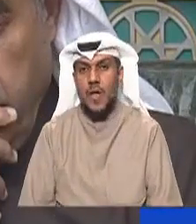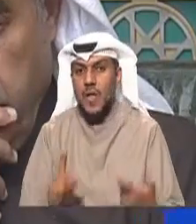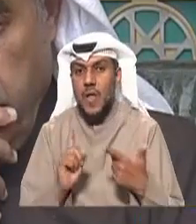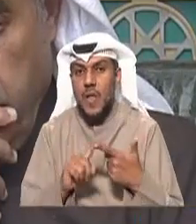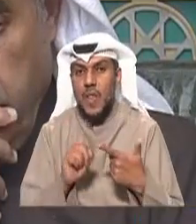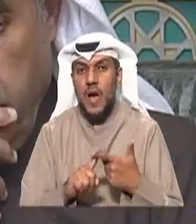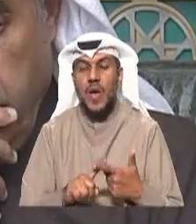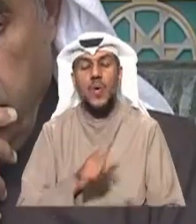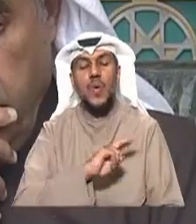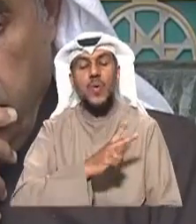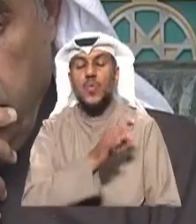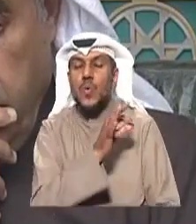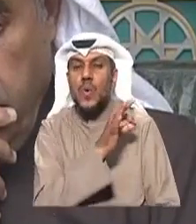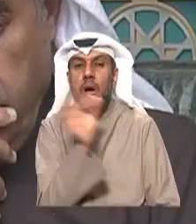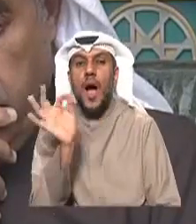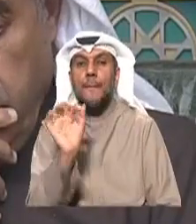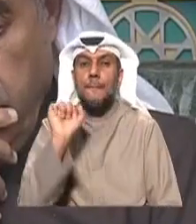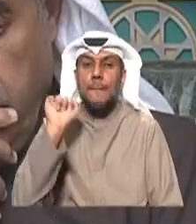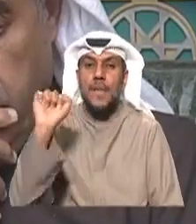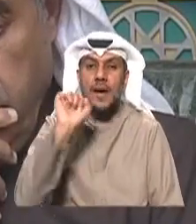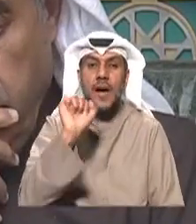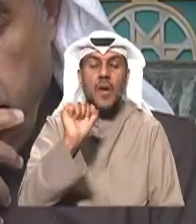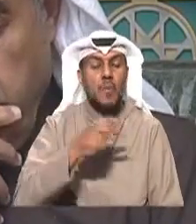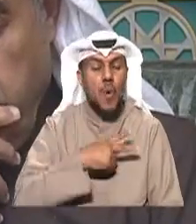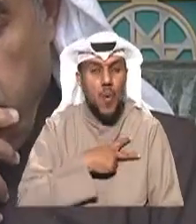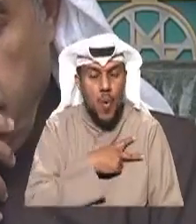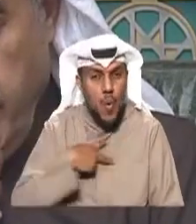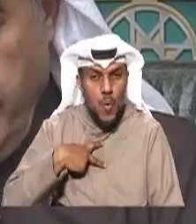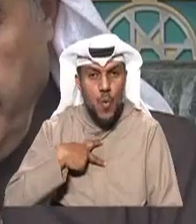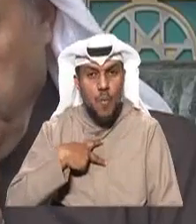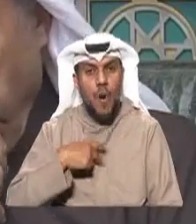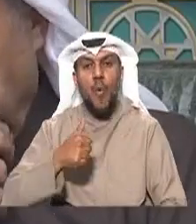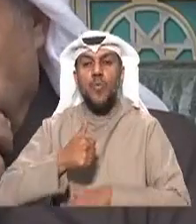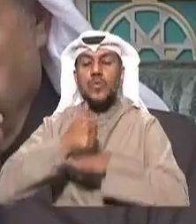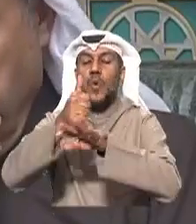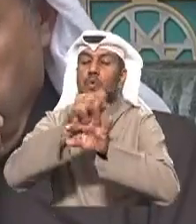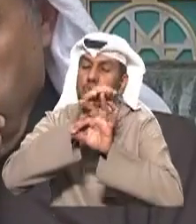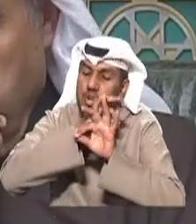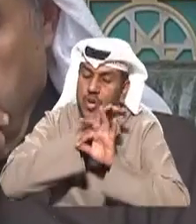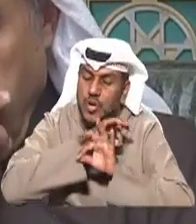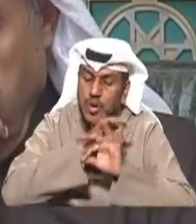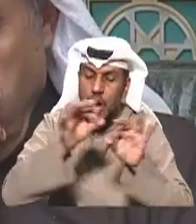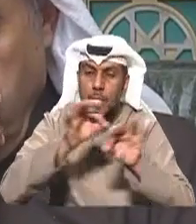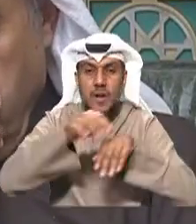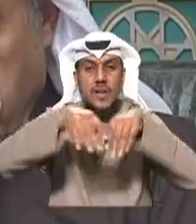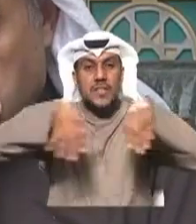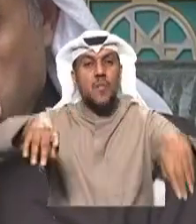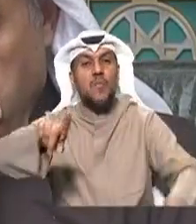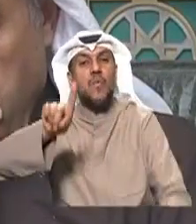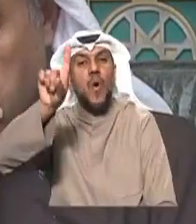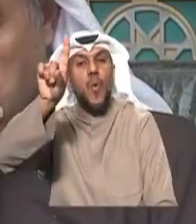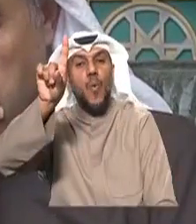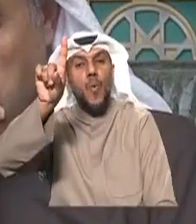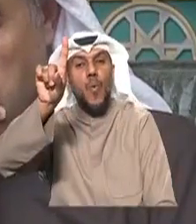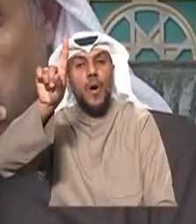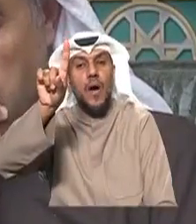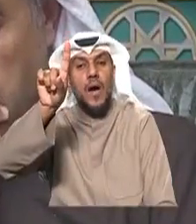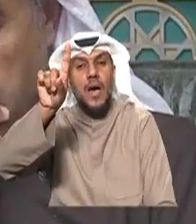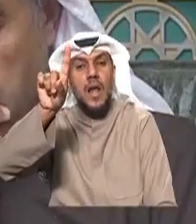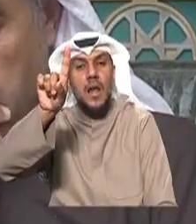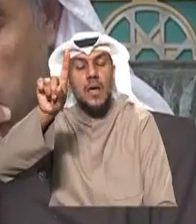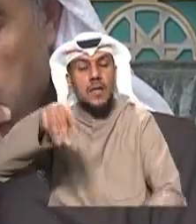كل الجهات الحكومية وغير الحكومية من المتطوعين وغيرهم في الصفوف الأمامية وحتى اللي في